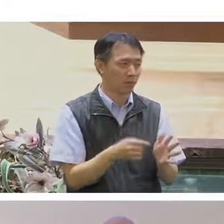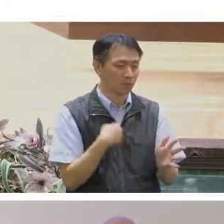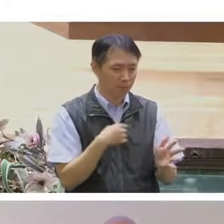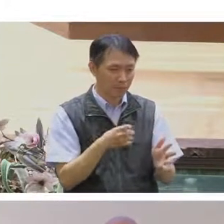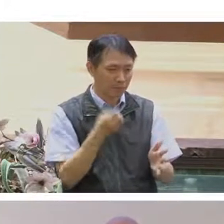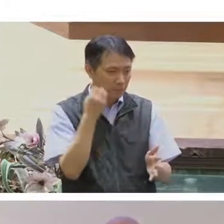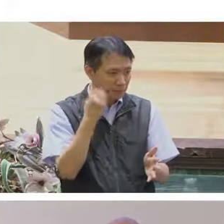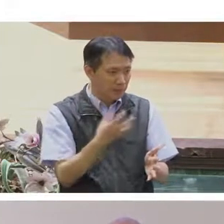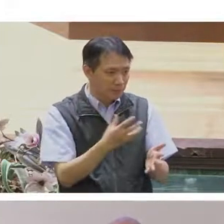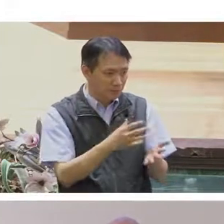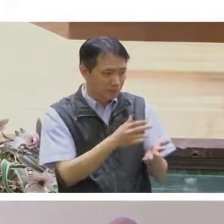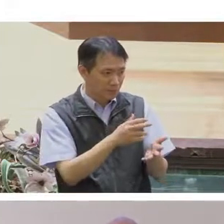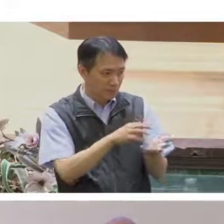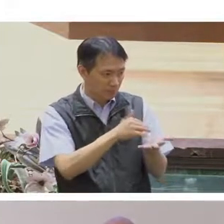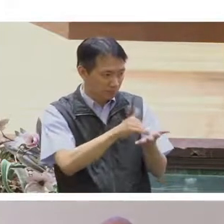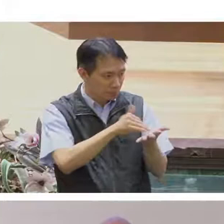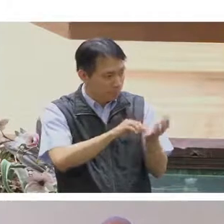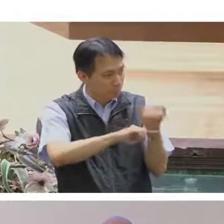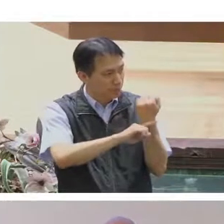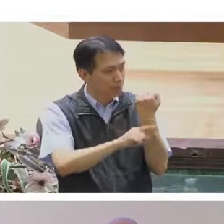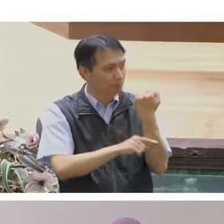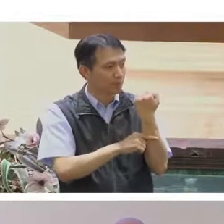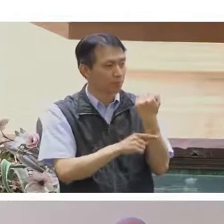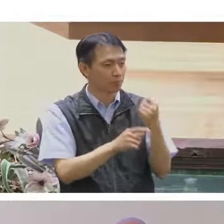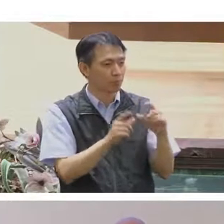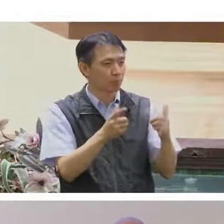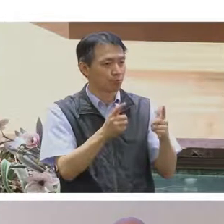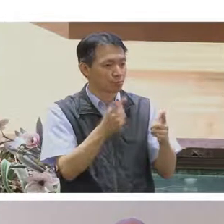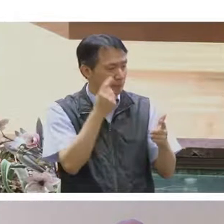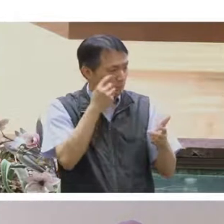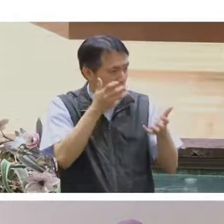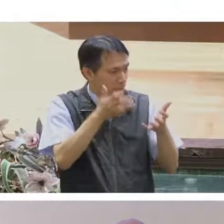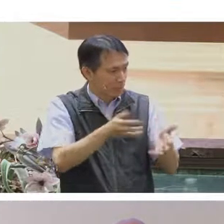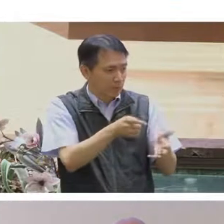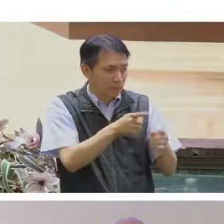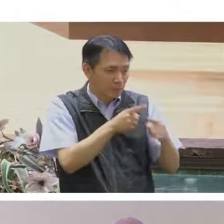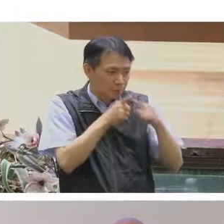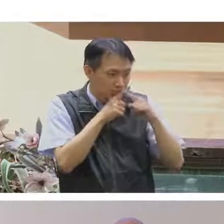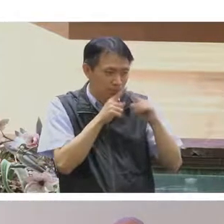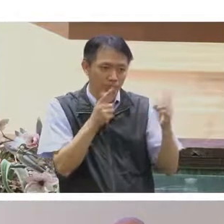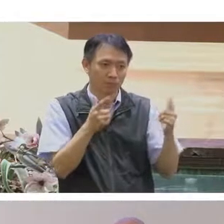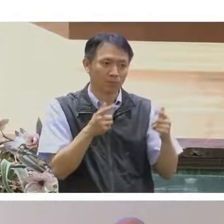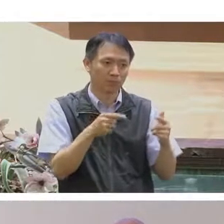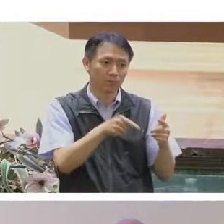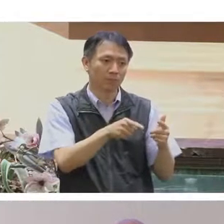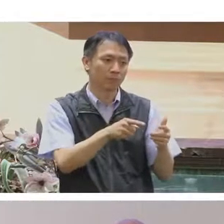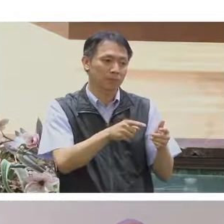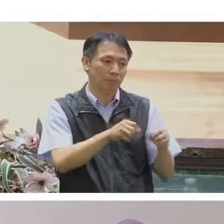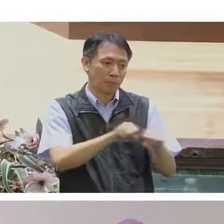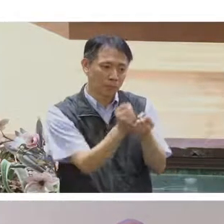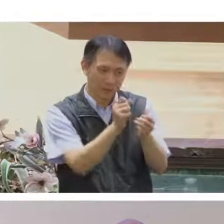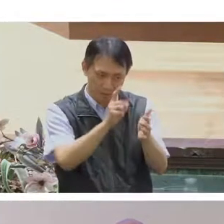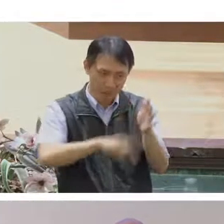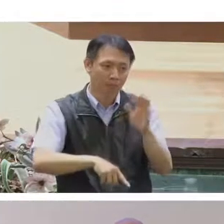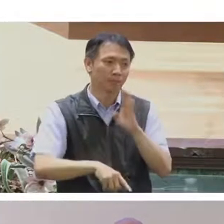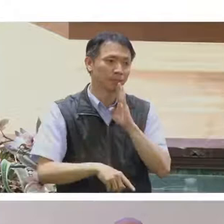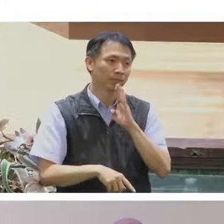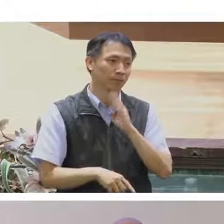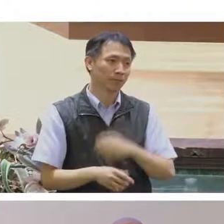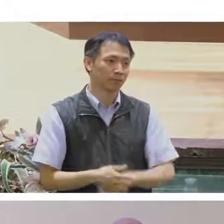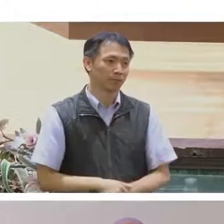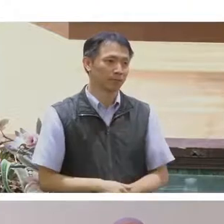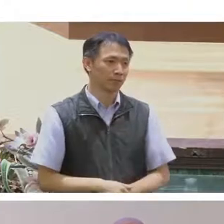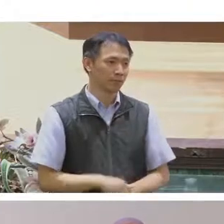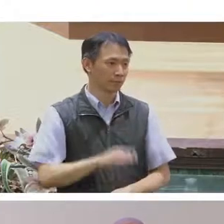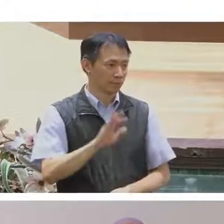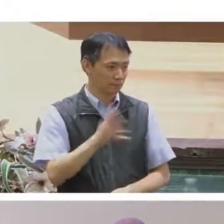个混淆的技术，并不是强调它的隐秘性，因为它本身是一个容易被破解的编码，但是一